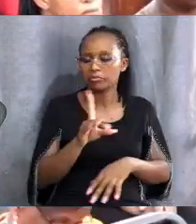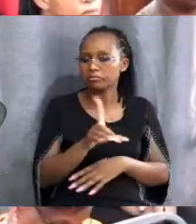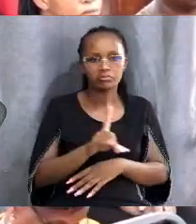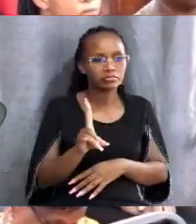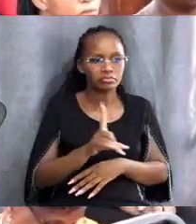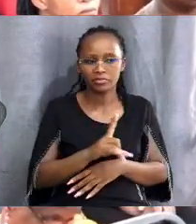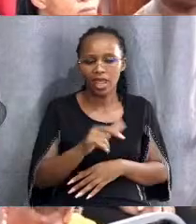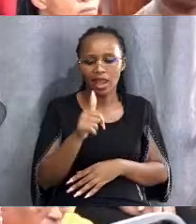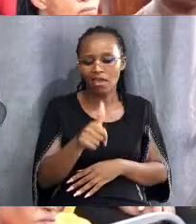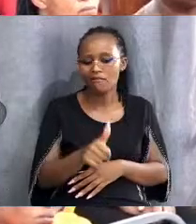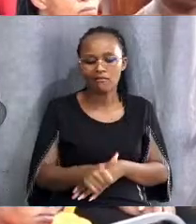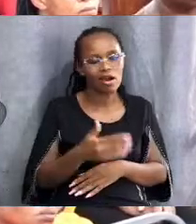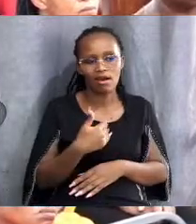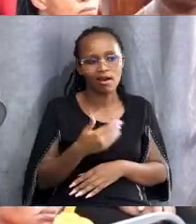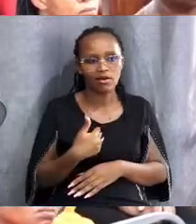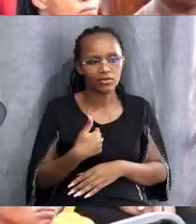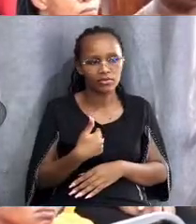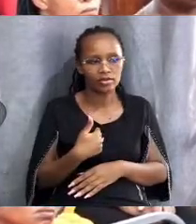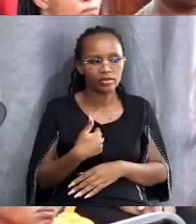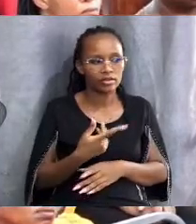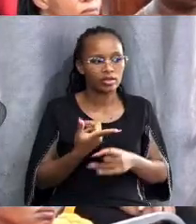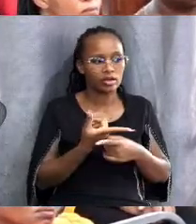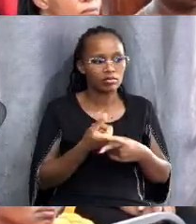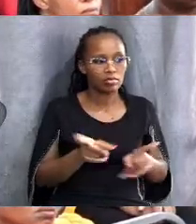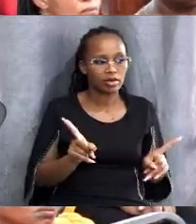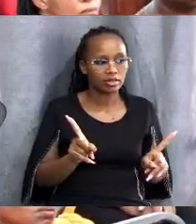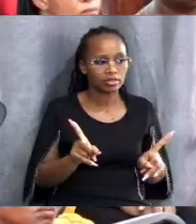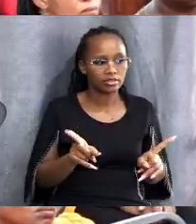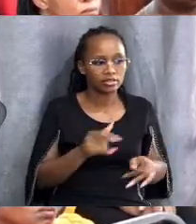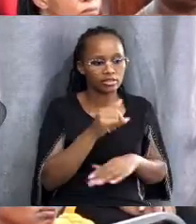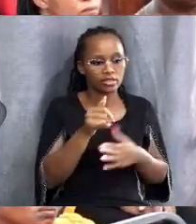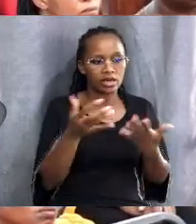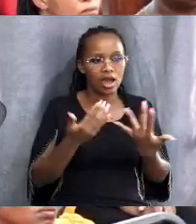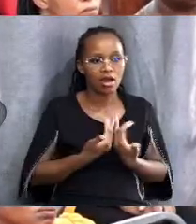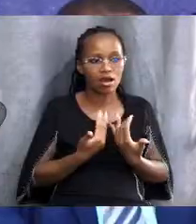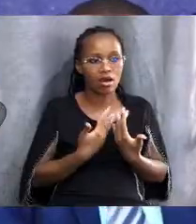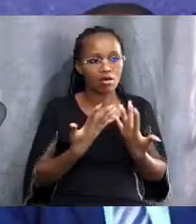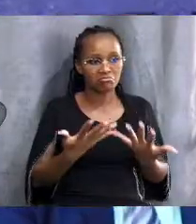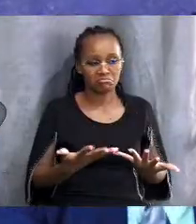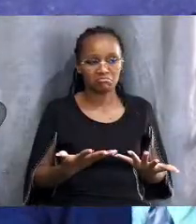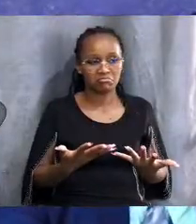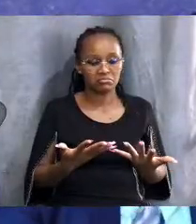watatu, hatujawahi kamwe. But